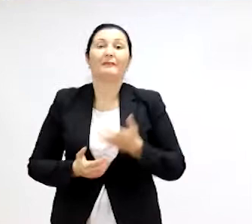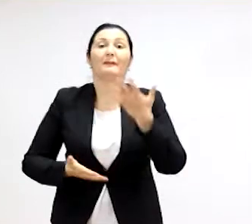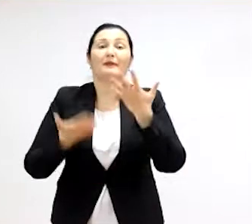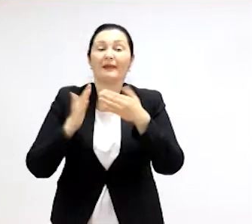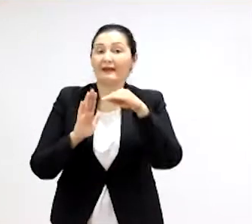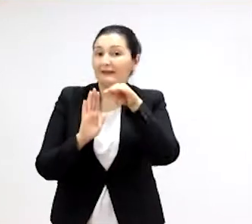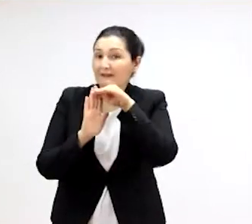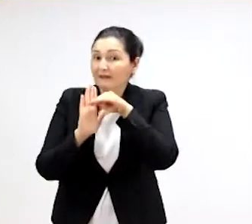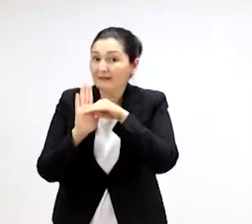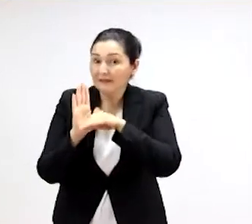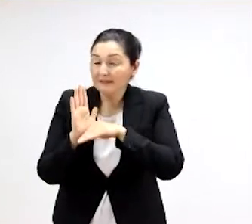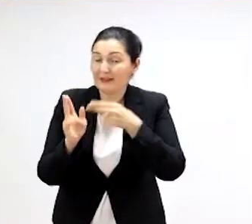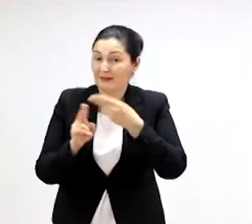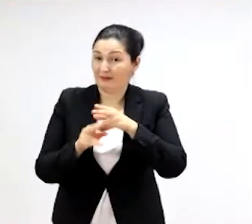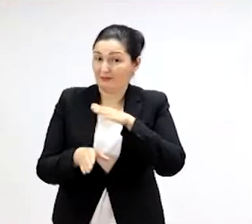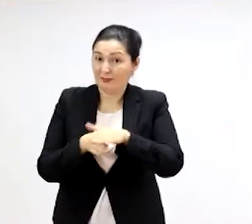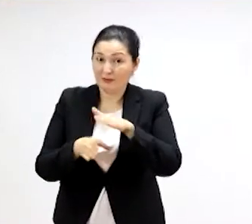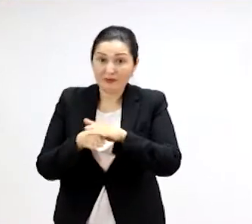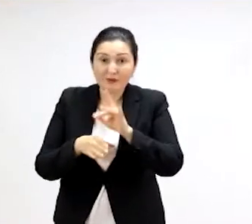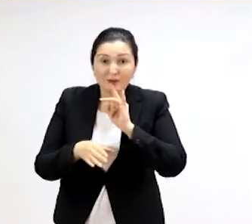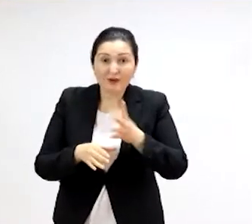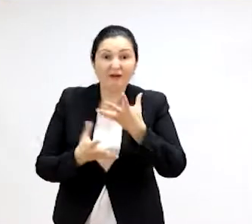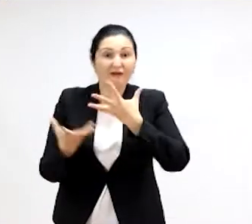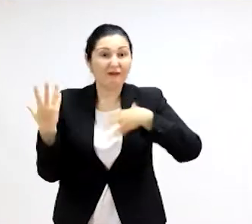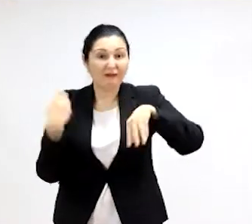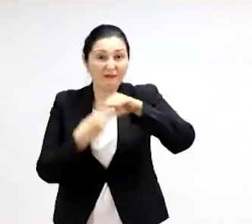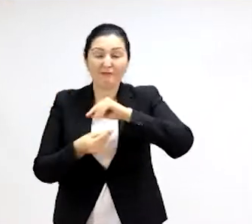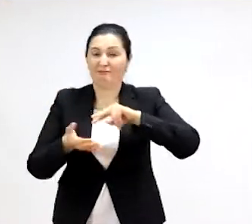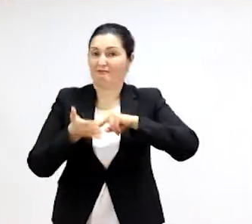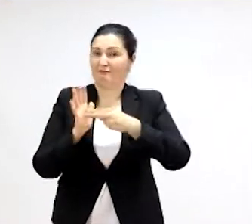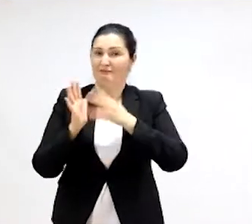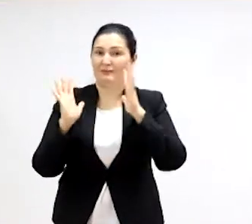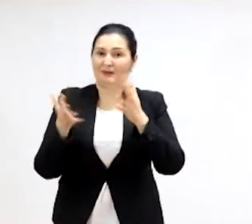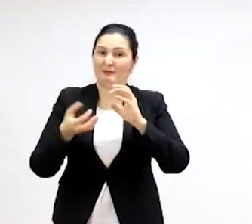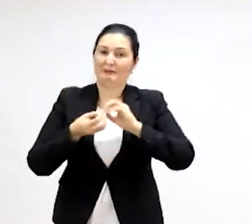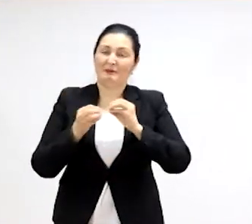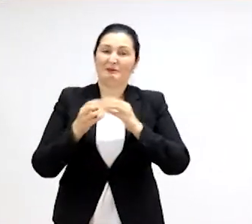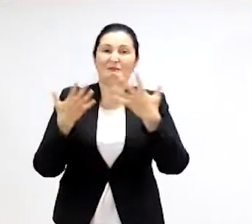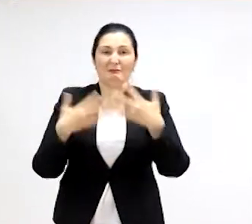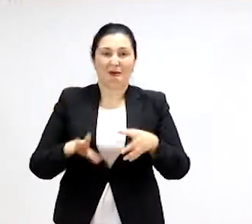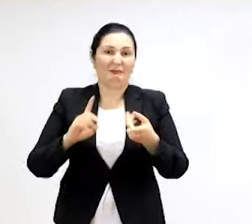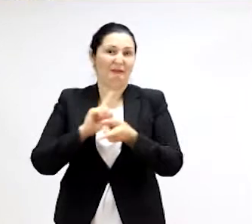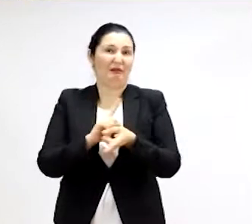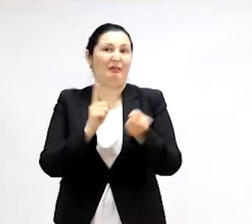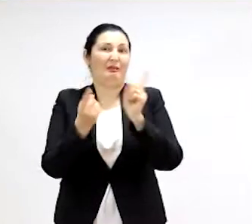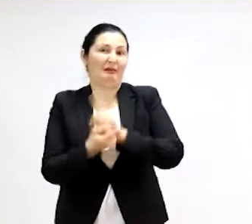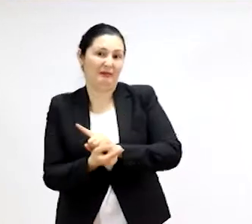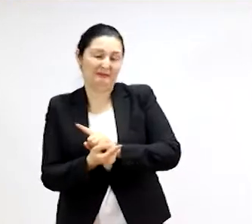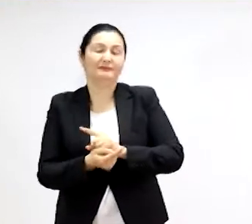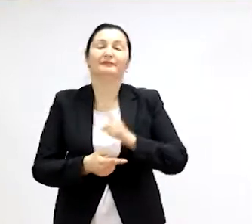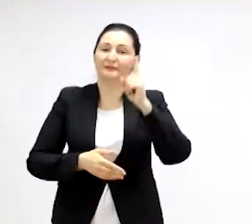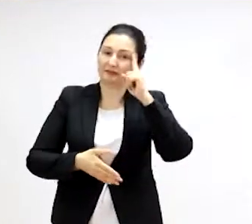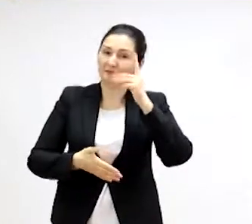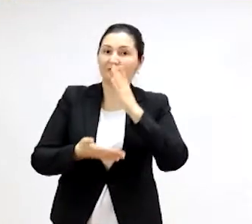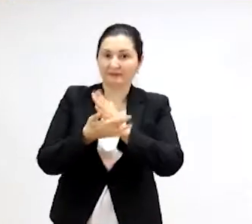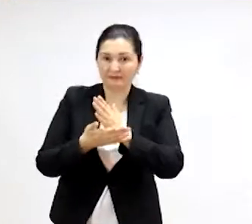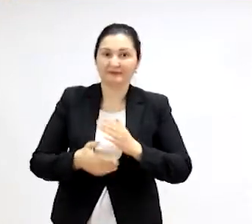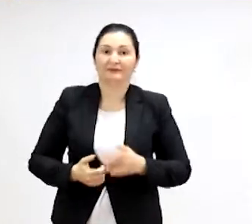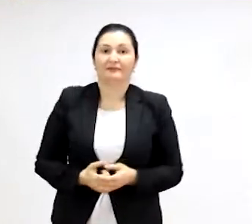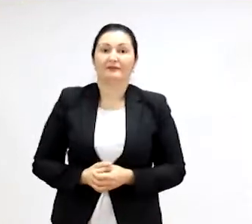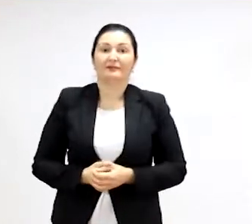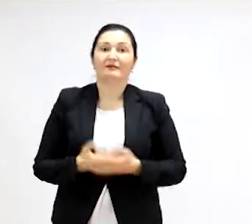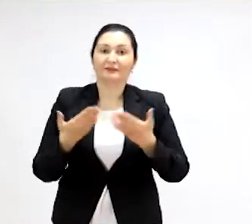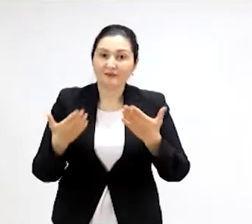рӯи реҷаамон амал накунем, ҳамаи корҳои мо чаппа мешавад. Барои